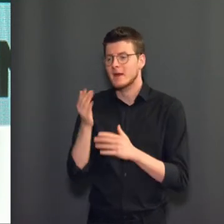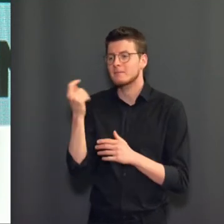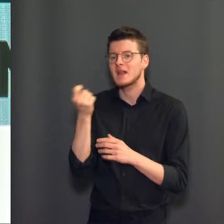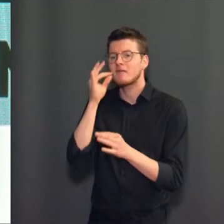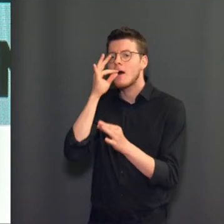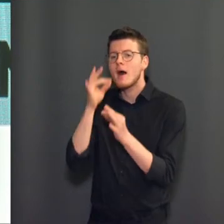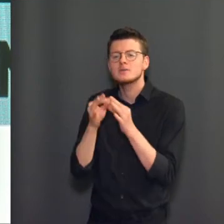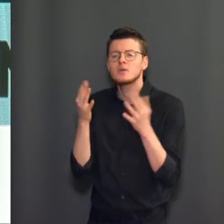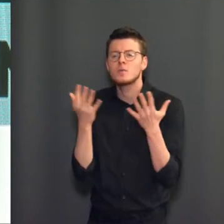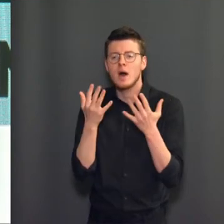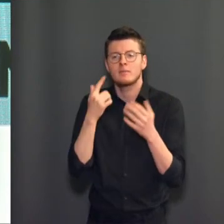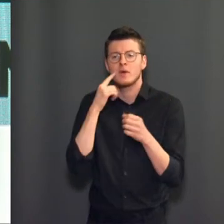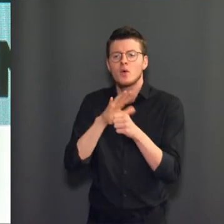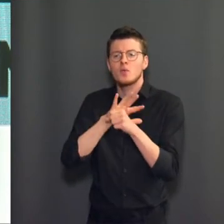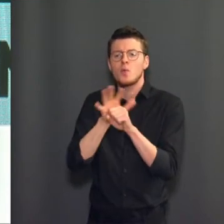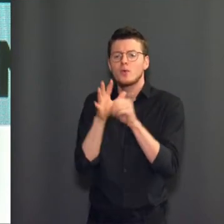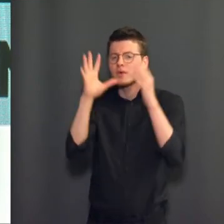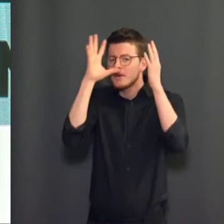coronacommissariaat.